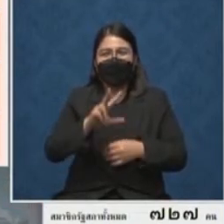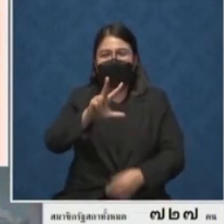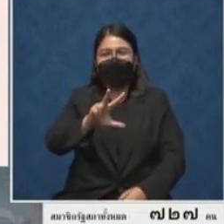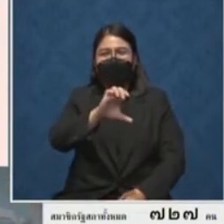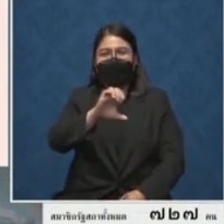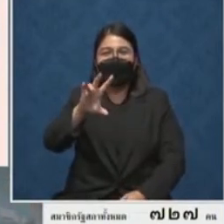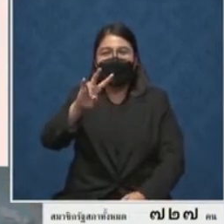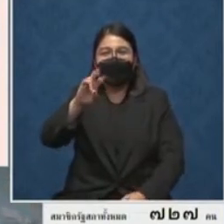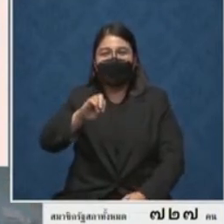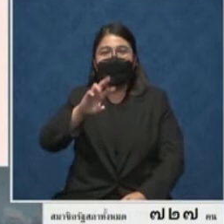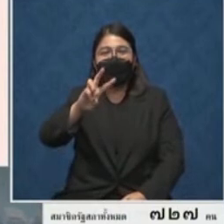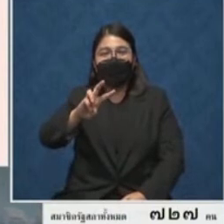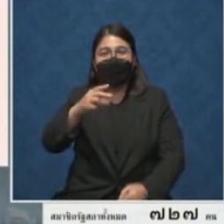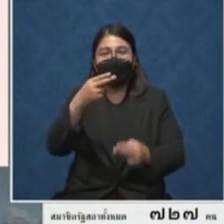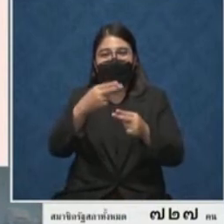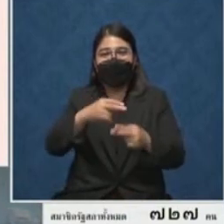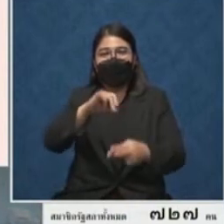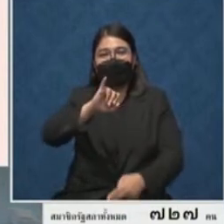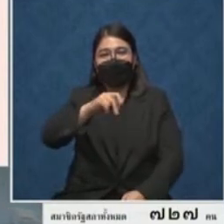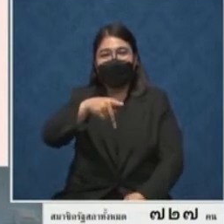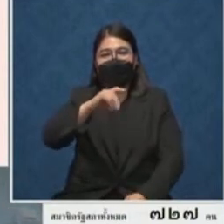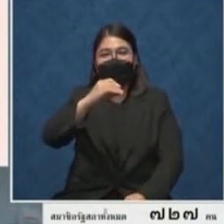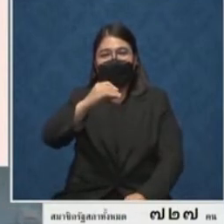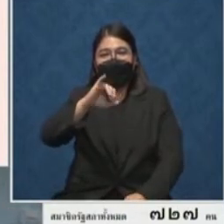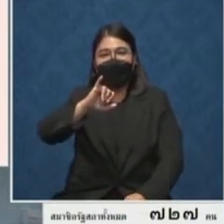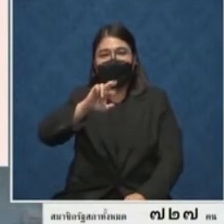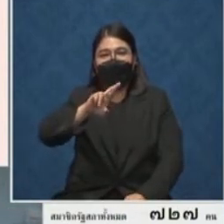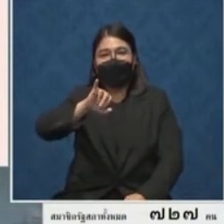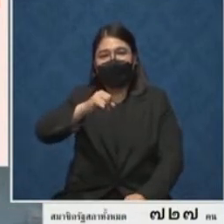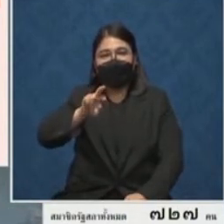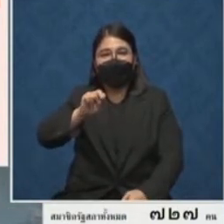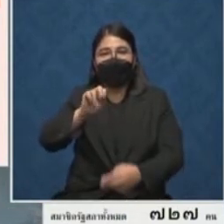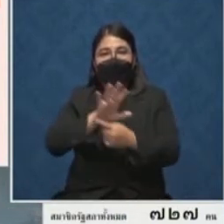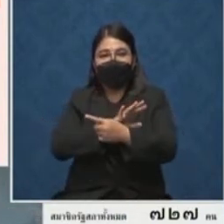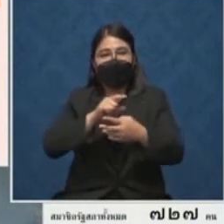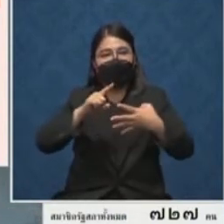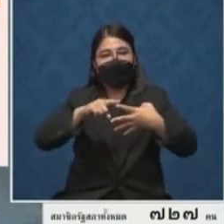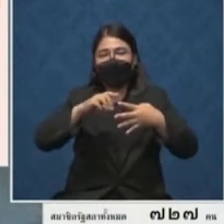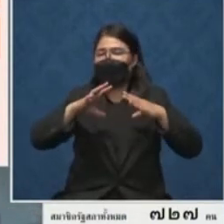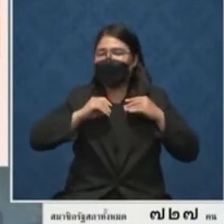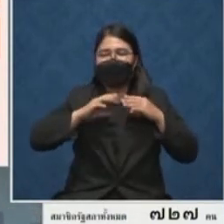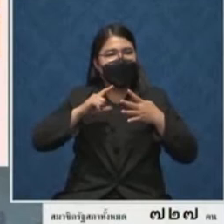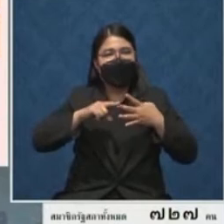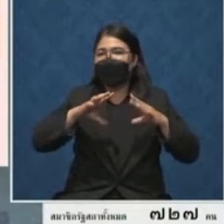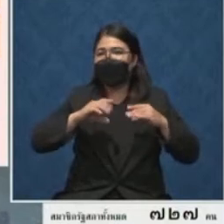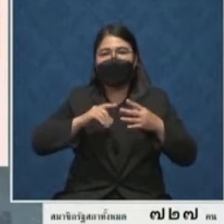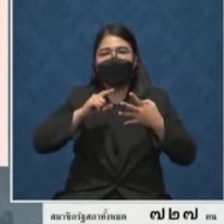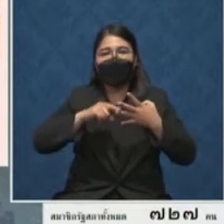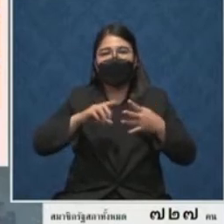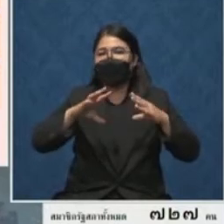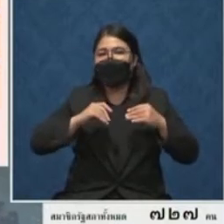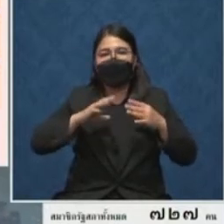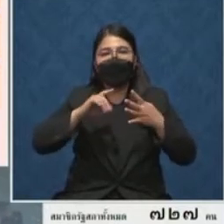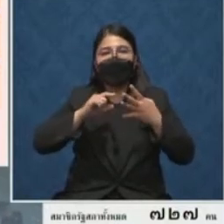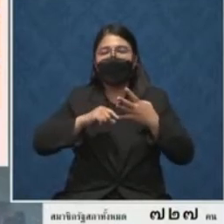สมัย หนึ่งไม่รับหลักการสองไม่รับหลักการสามไม่รับหลักการสี่ไม่รับหลักการ